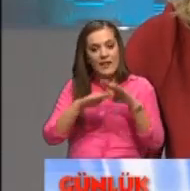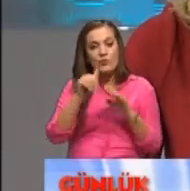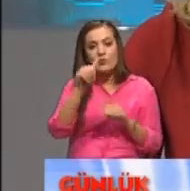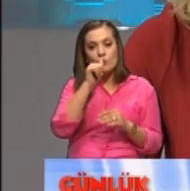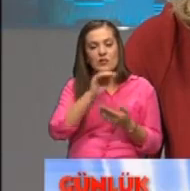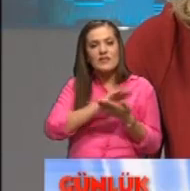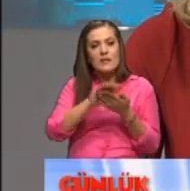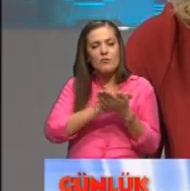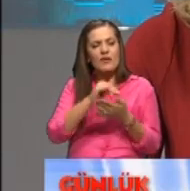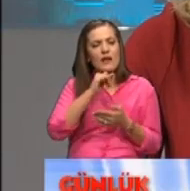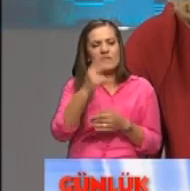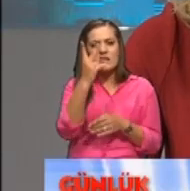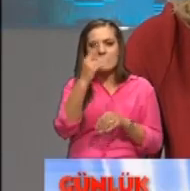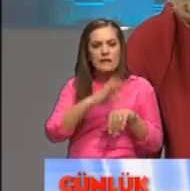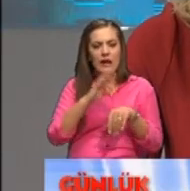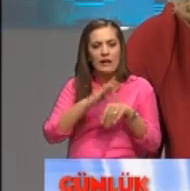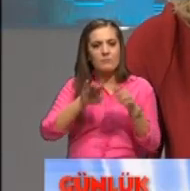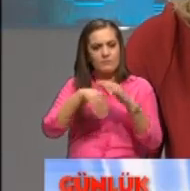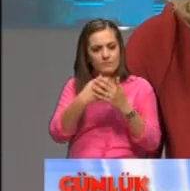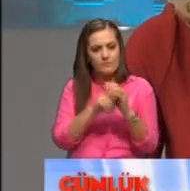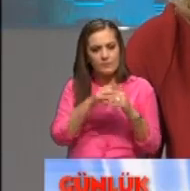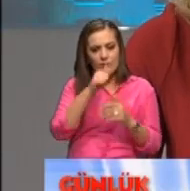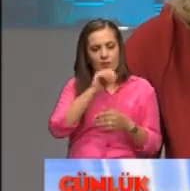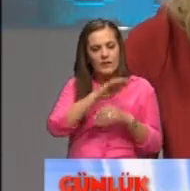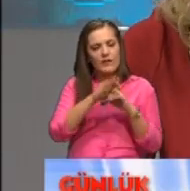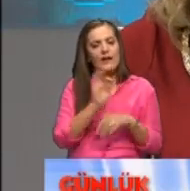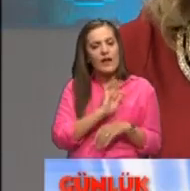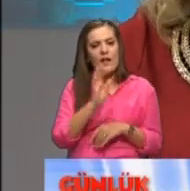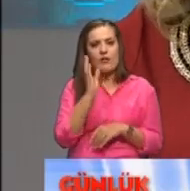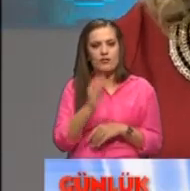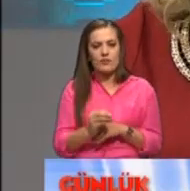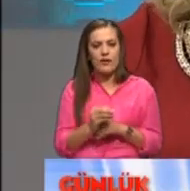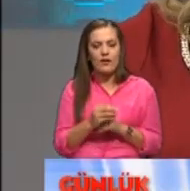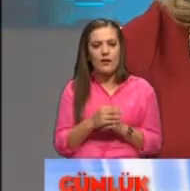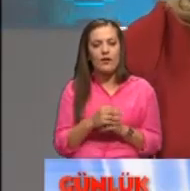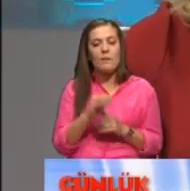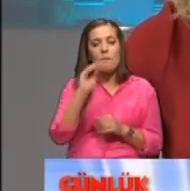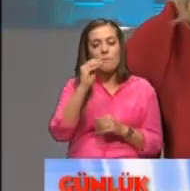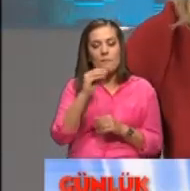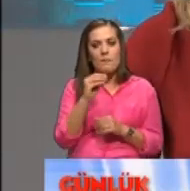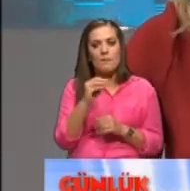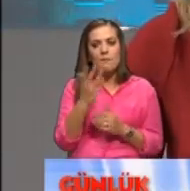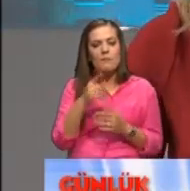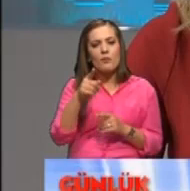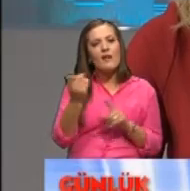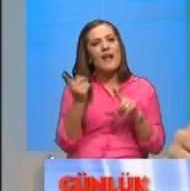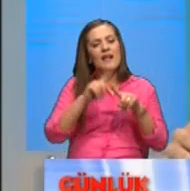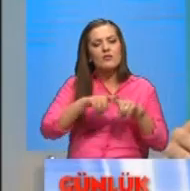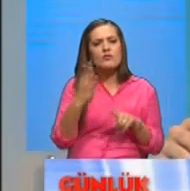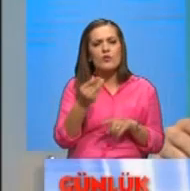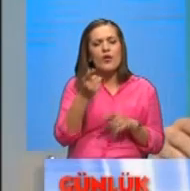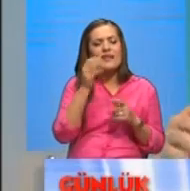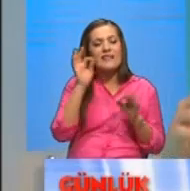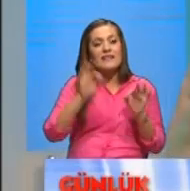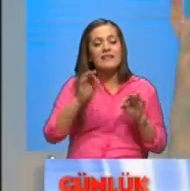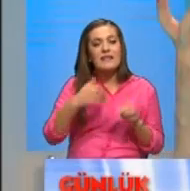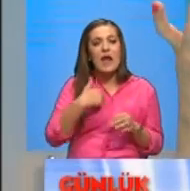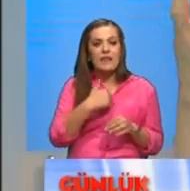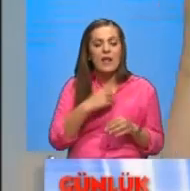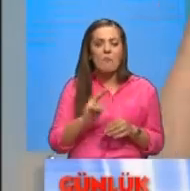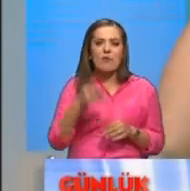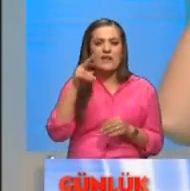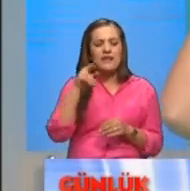ve sabunla yaklaşık 2 dakika boyunca yıkamamız yeterli olacaktır. Bebeğimize belki böyle bir ekstra böyle çok titiz anne modeli